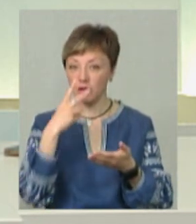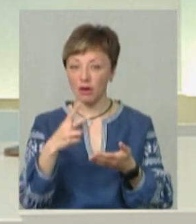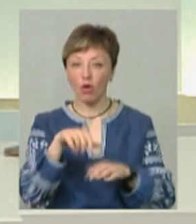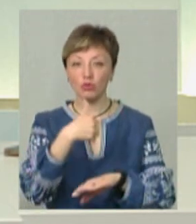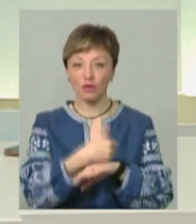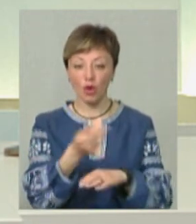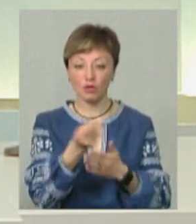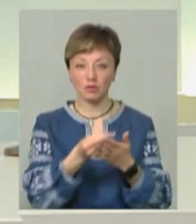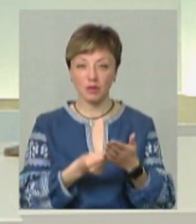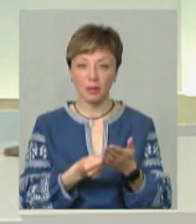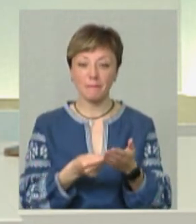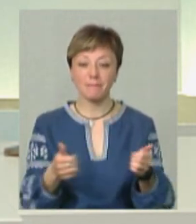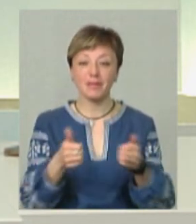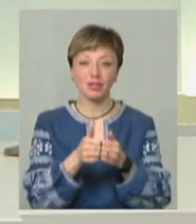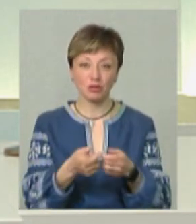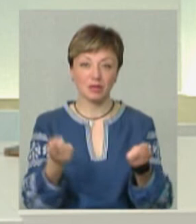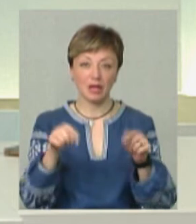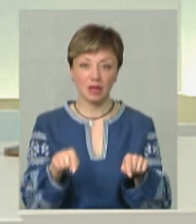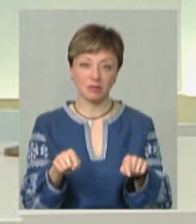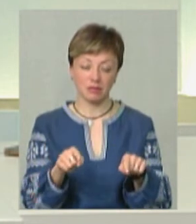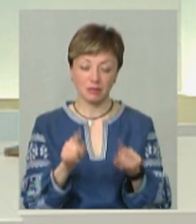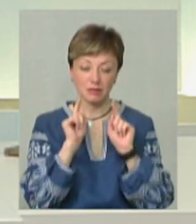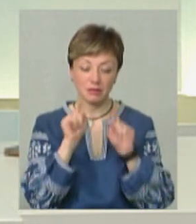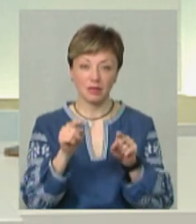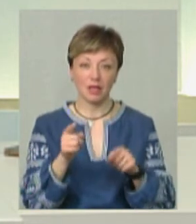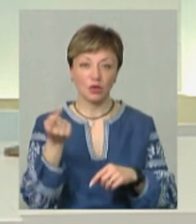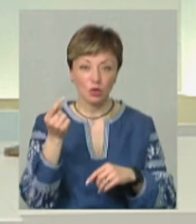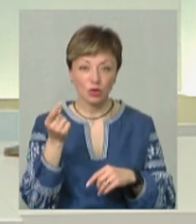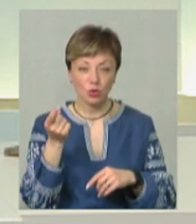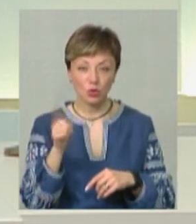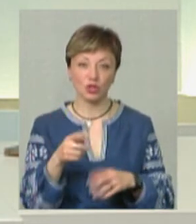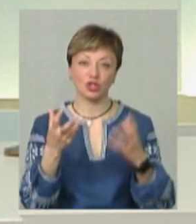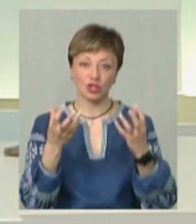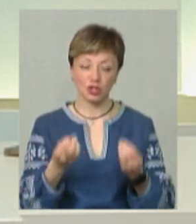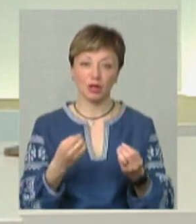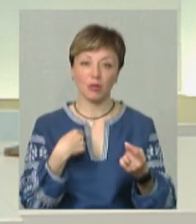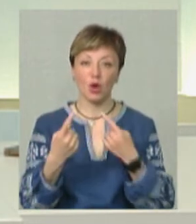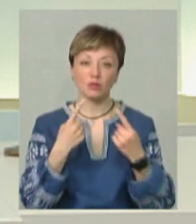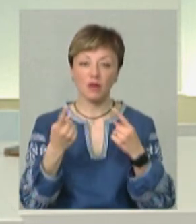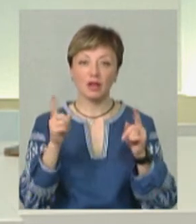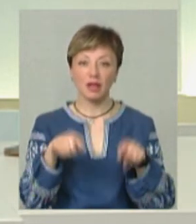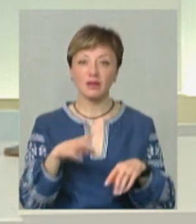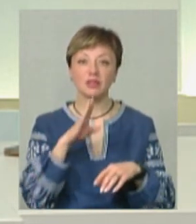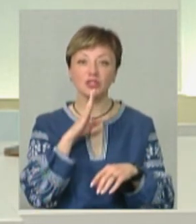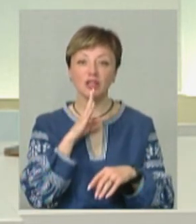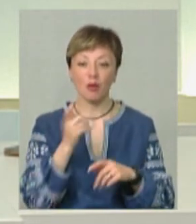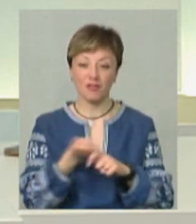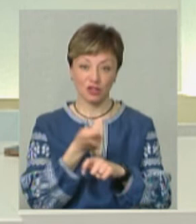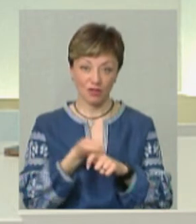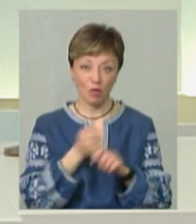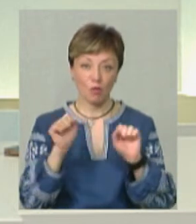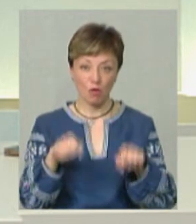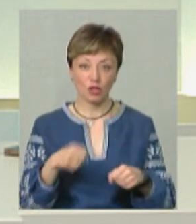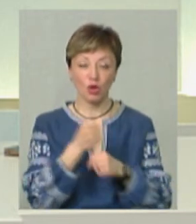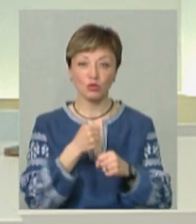основного орнаментального мотиву ближчим таким аспектом. І тоді, і ще ми розмовляли навіть з вишивальницями, що можна